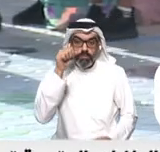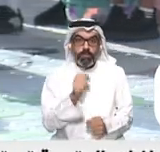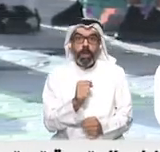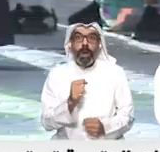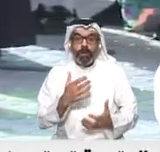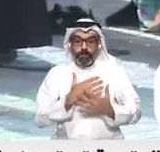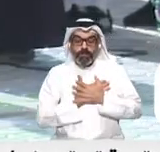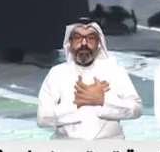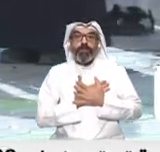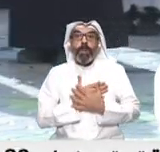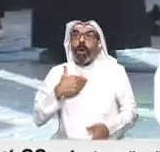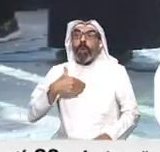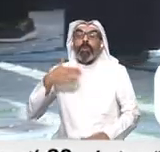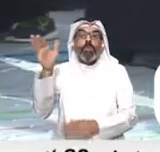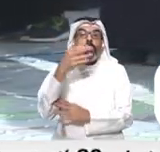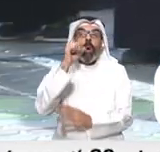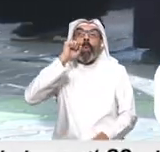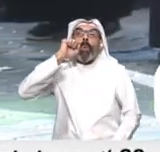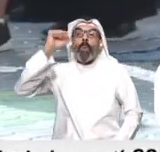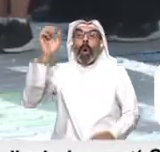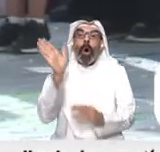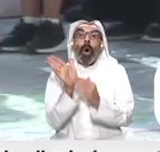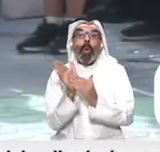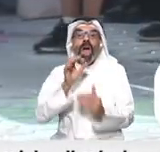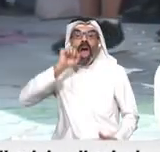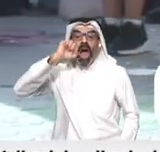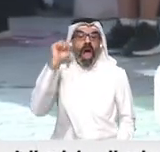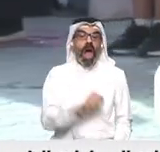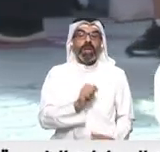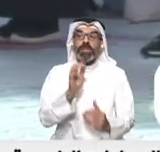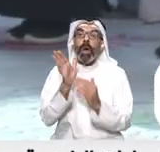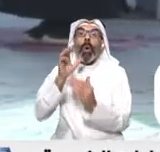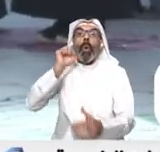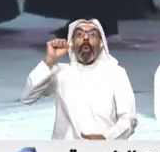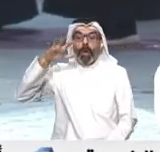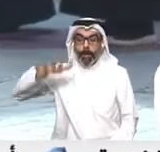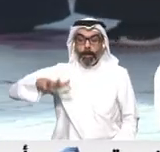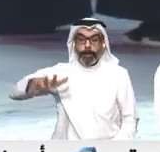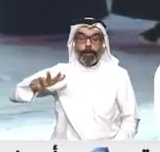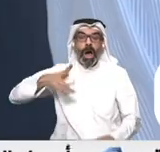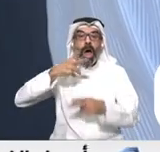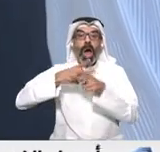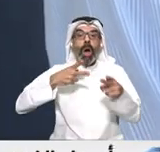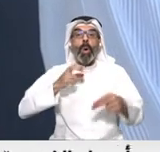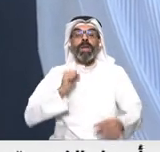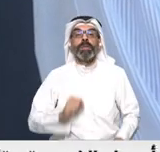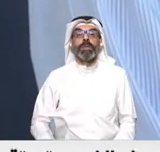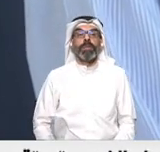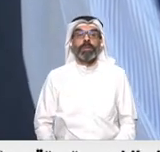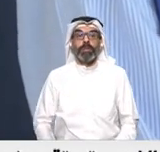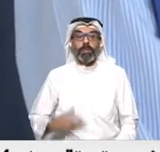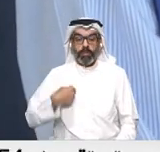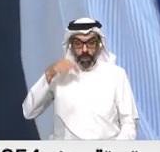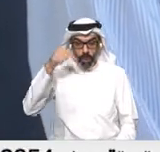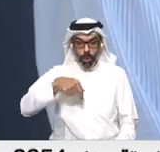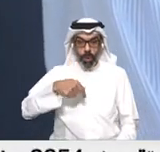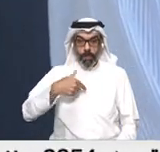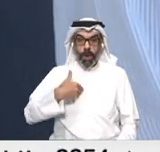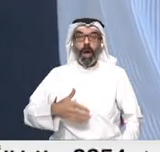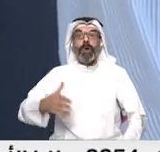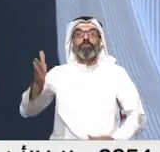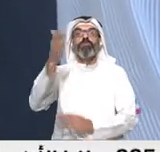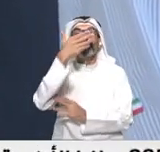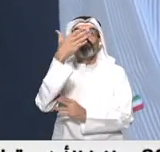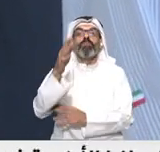واحترامه ترسيخا للهوية الوطنية والانتماء لوطن النهار. اليوم أنا حييت العلم،